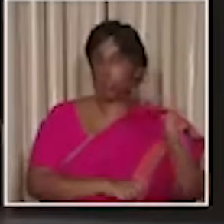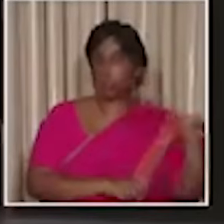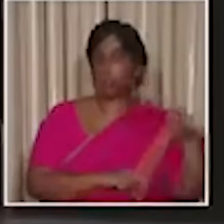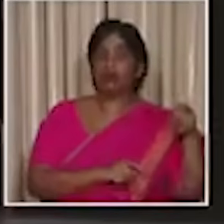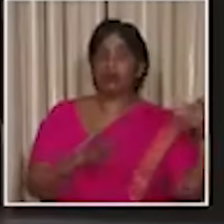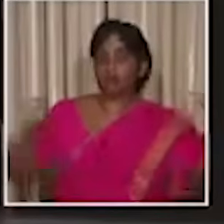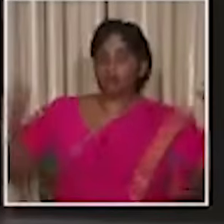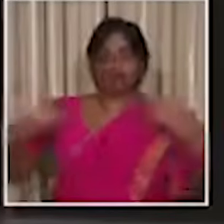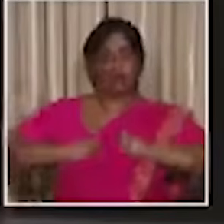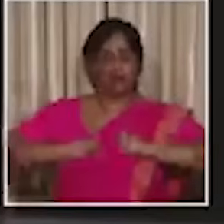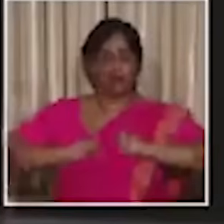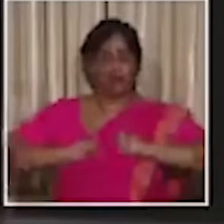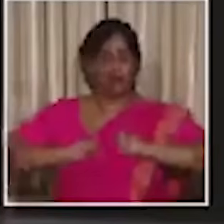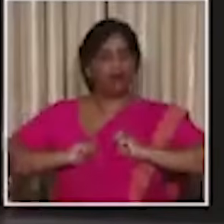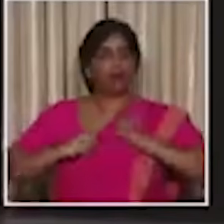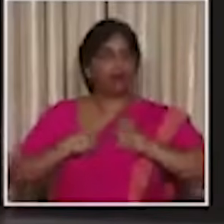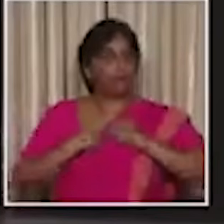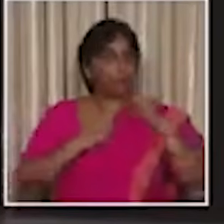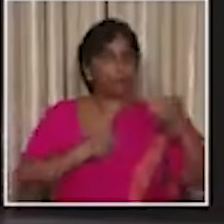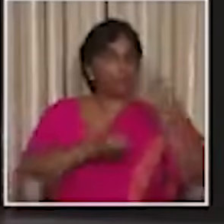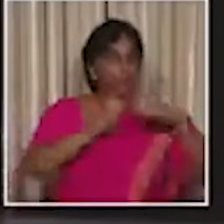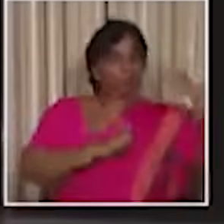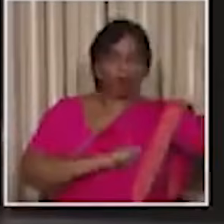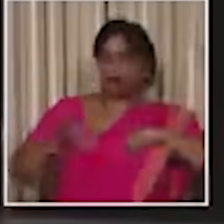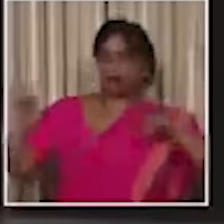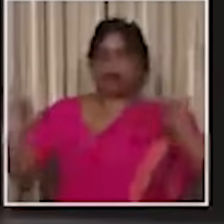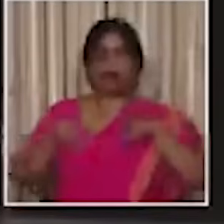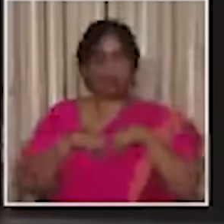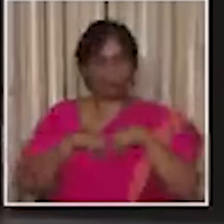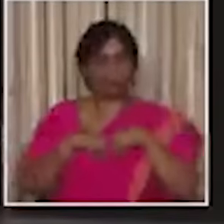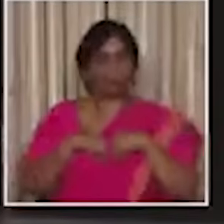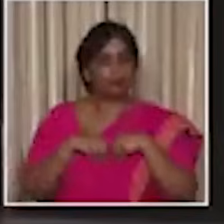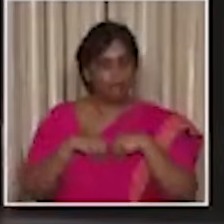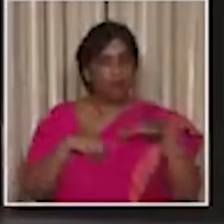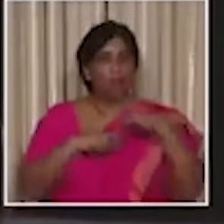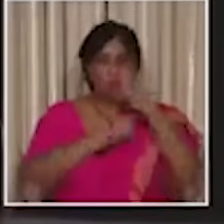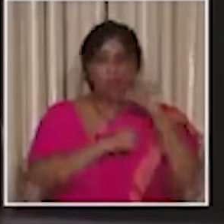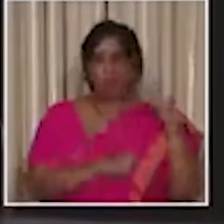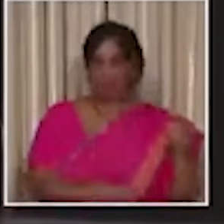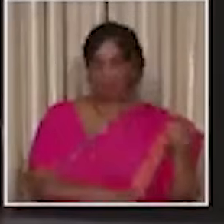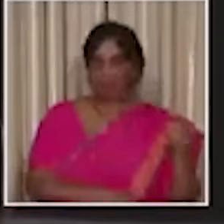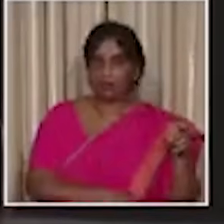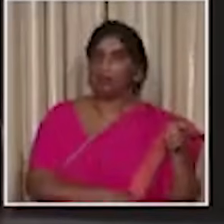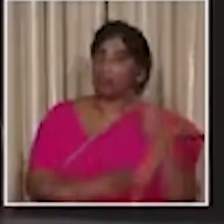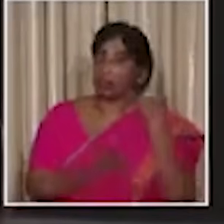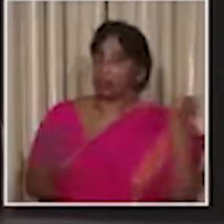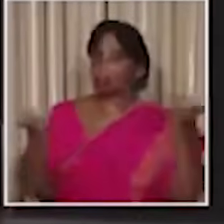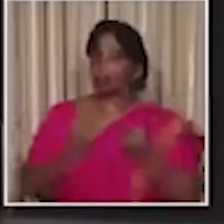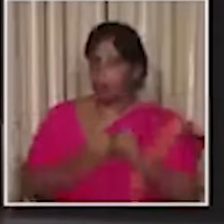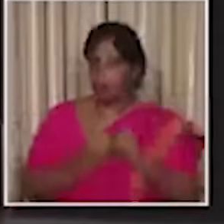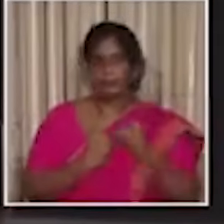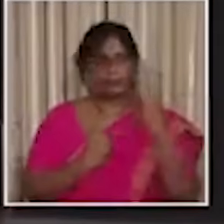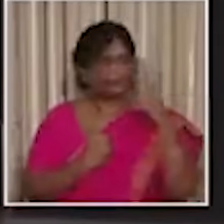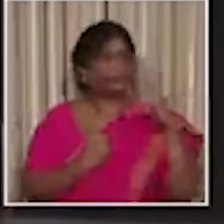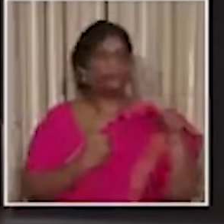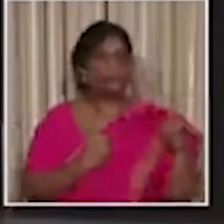දෙගොල්ලන්ගෙන්ම ගන්නවා. අපෙනුත් ගන්නවා, විකුණන මිනිහාගෙනුත් ගන්නවා. භූවිද්‍යායක දෙපැත්තෙන්ම ගන්නවා. එසා